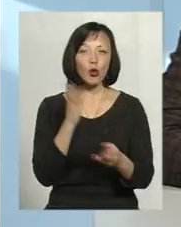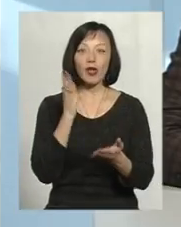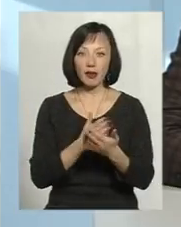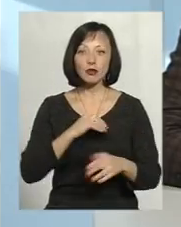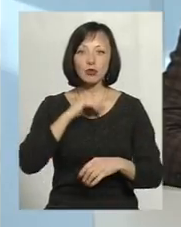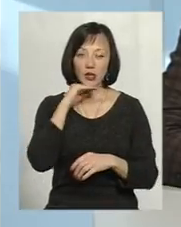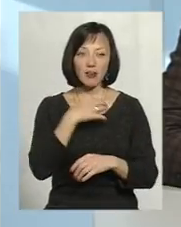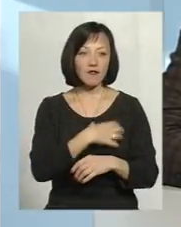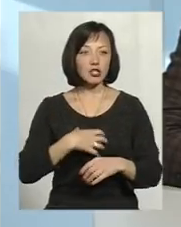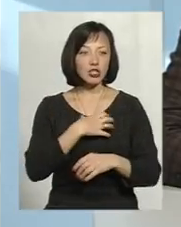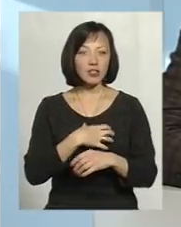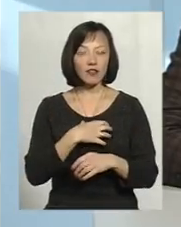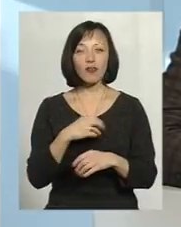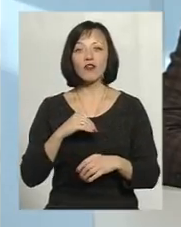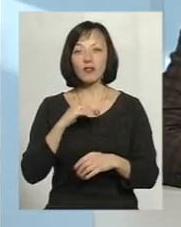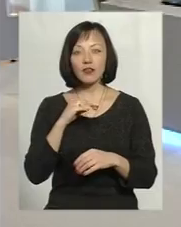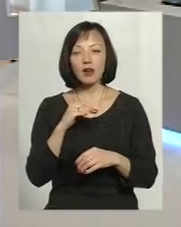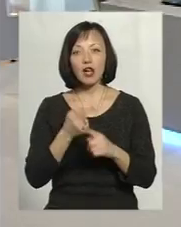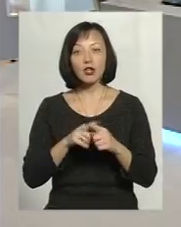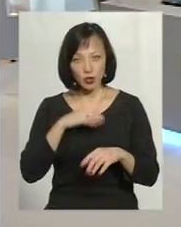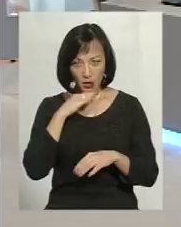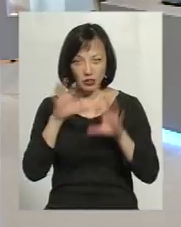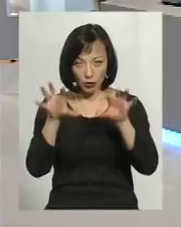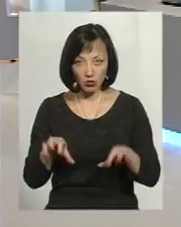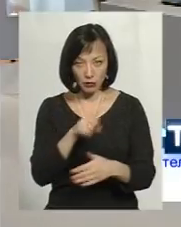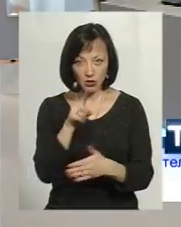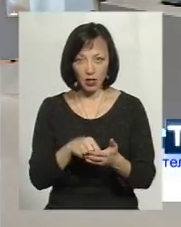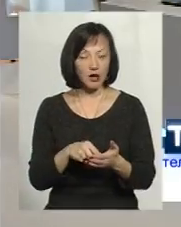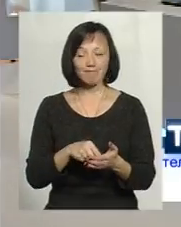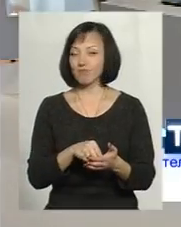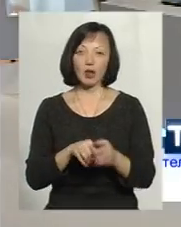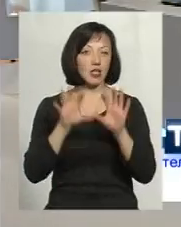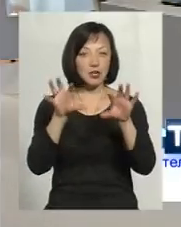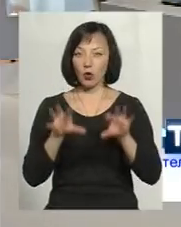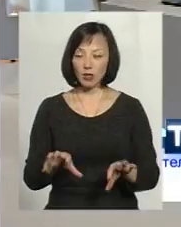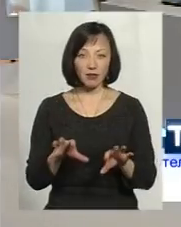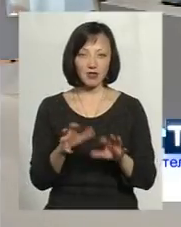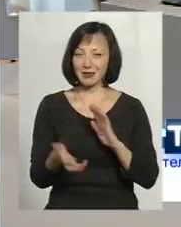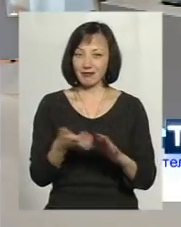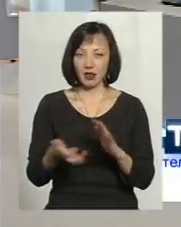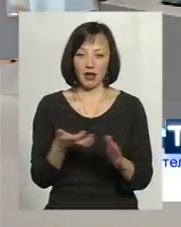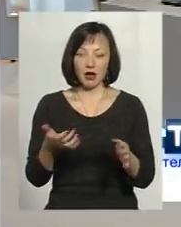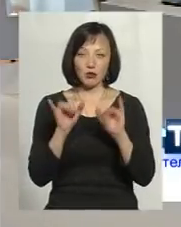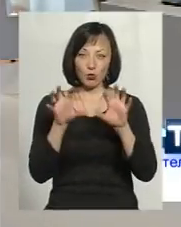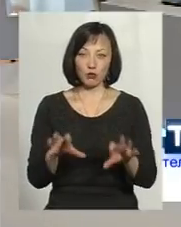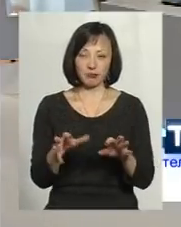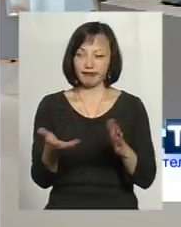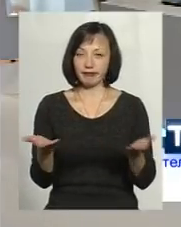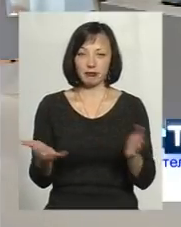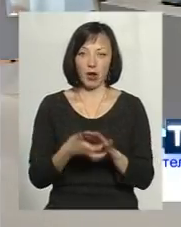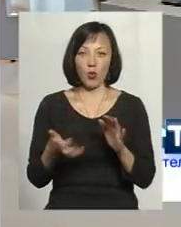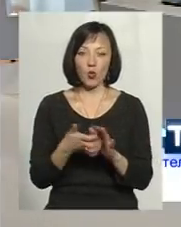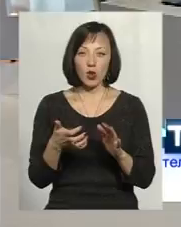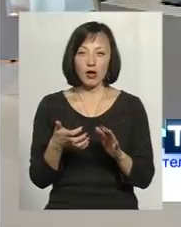достатньо. Важливо визначити, чи достатньо законодавства? Законодавства недостатньо, тому що бракує нам сьогодні законодавства, бракує нам,